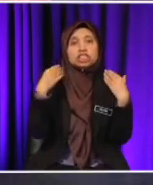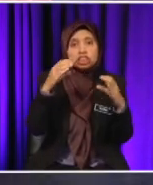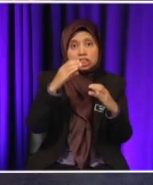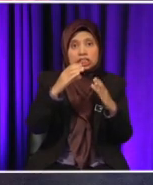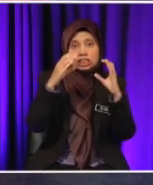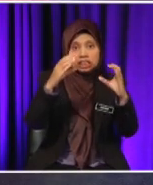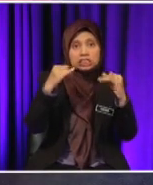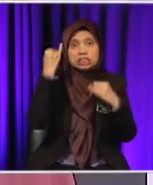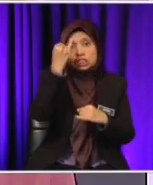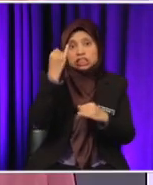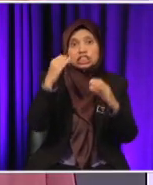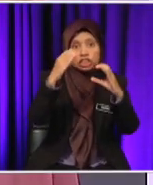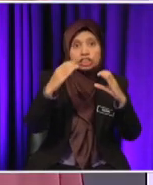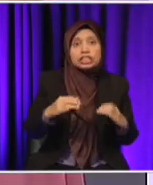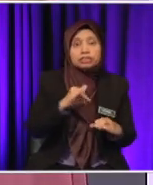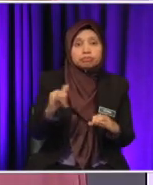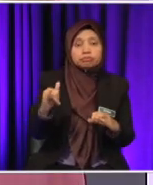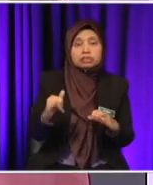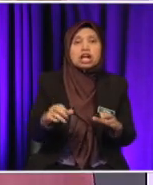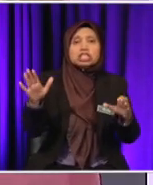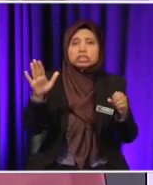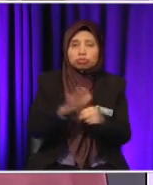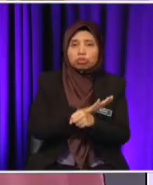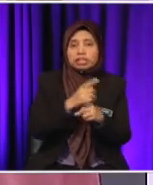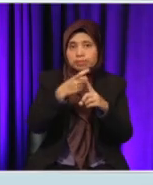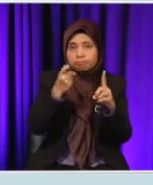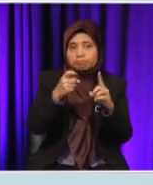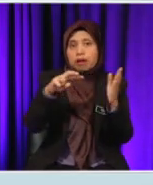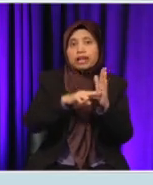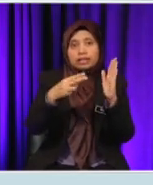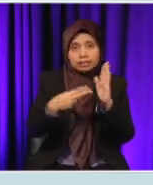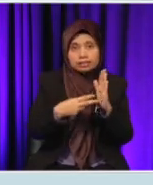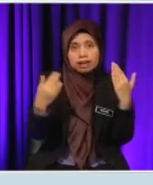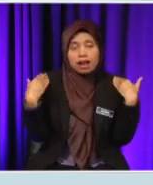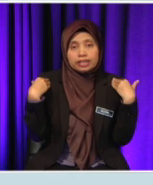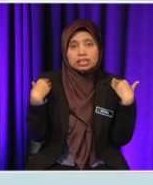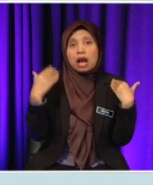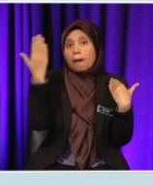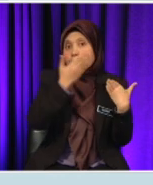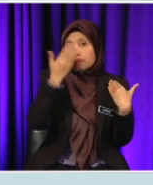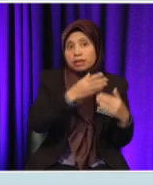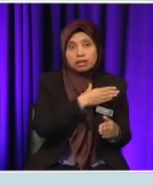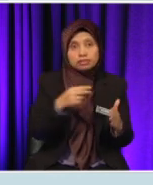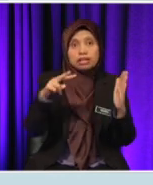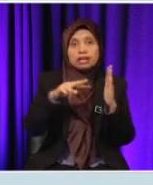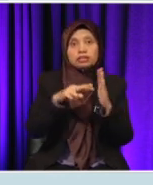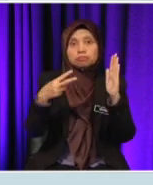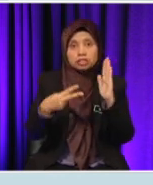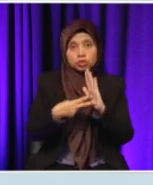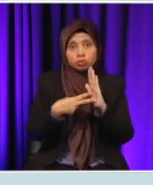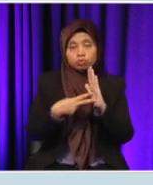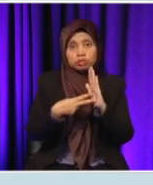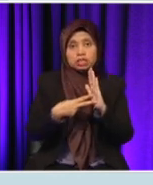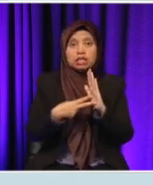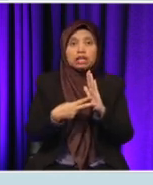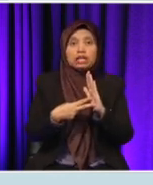yang pertama secara lengkap itu sempurna dari segi maknanya mempunyai pembayang dan juga maksud kemudian kita